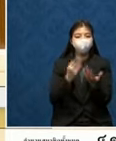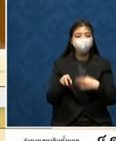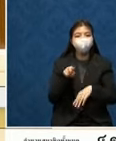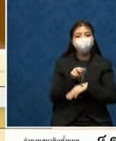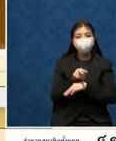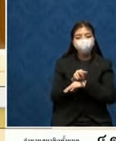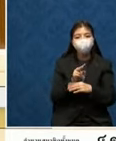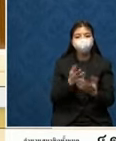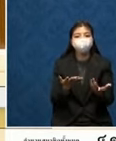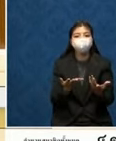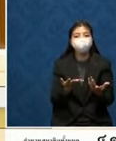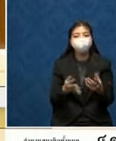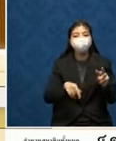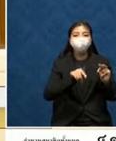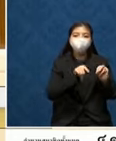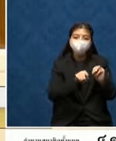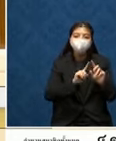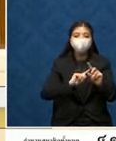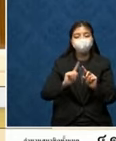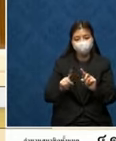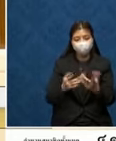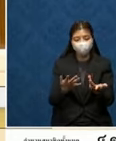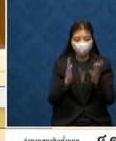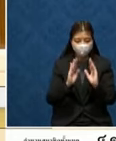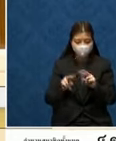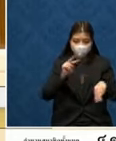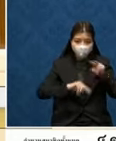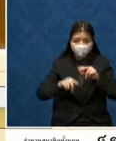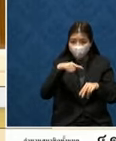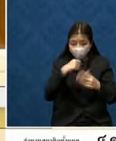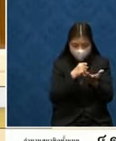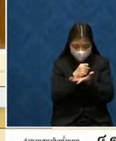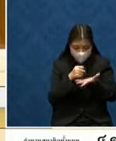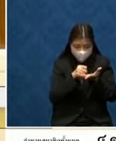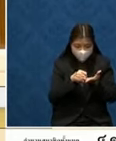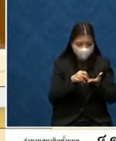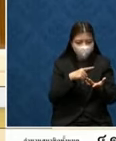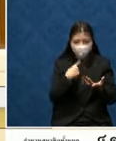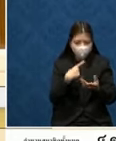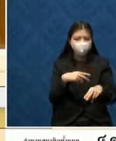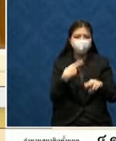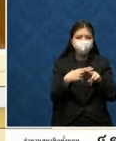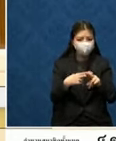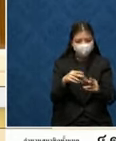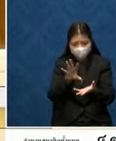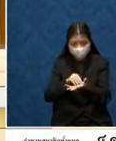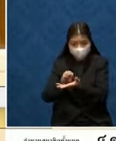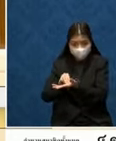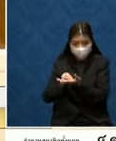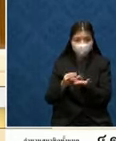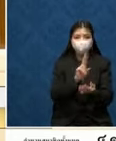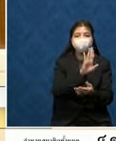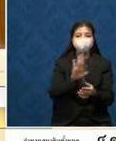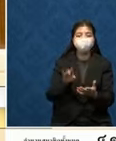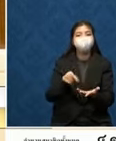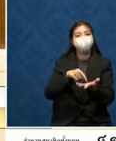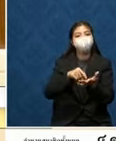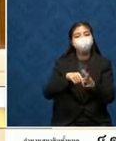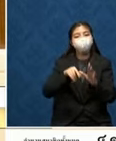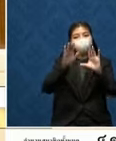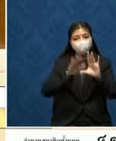บ้านจัดเจ้าหน้าที่ก็ไปค้นหาผู้เสพผู้ติดยาเสพติดในหมู่บ้านชุมชนจัดให้มีการลงเบียนในระบบสอส่องป้องกันเฝ้า